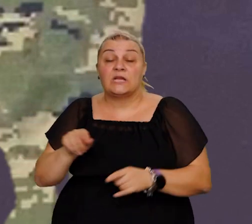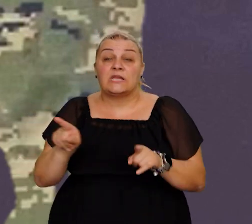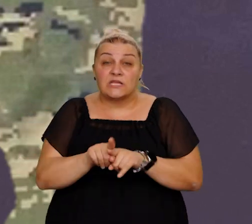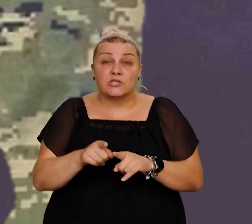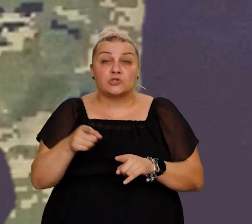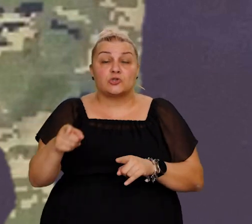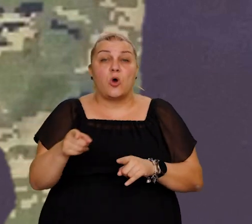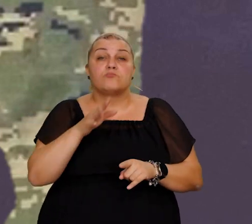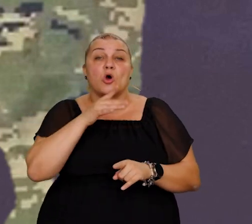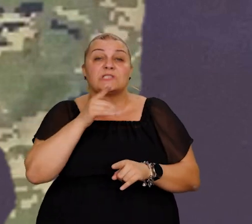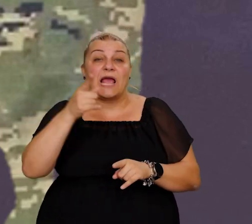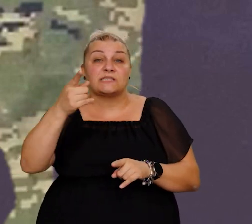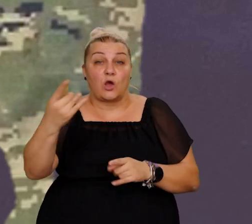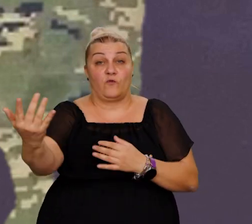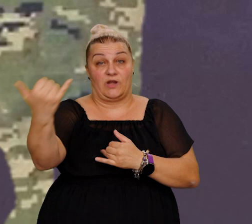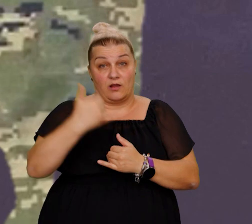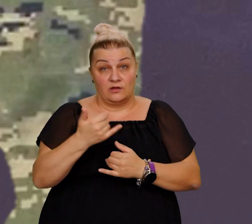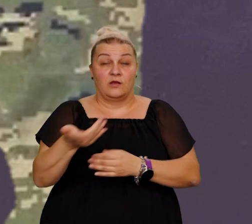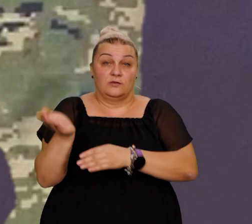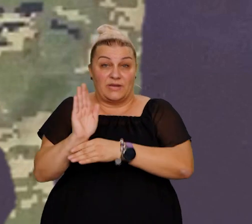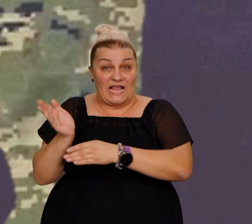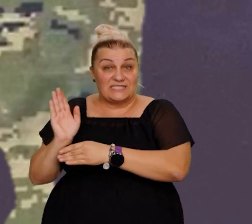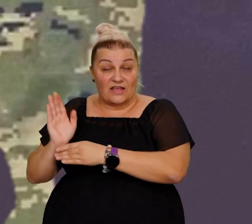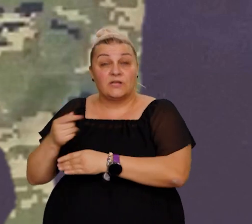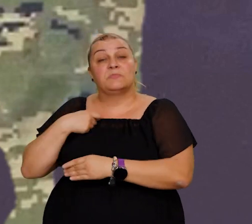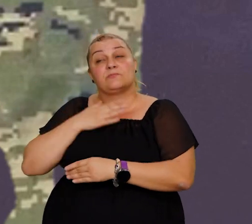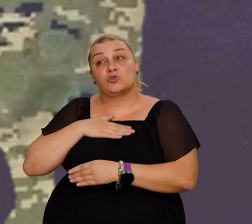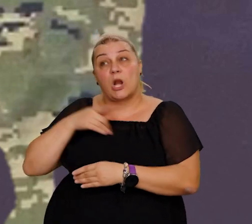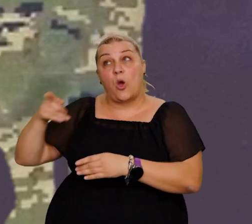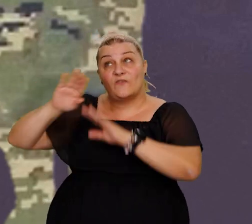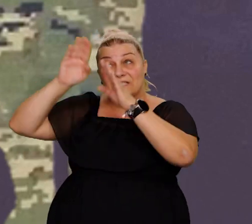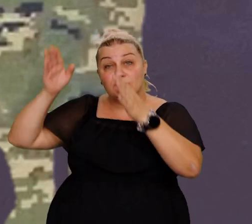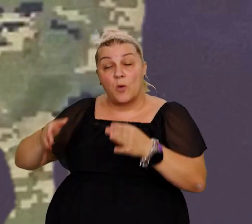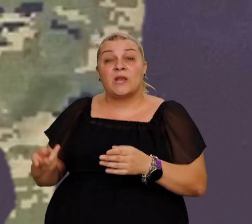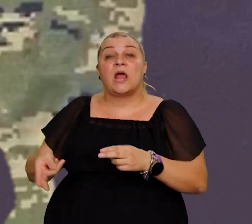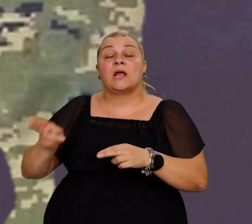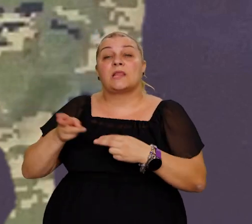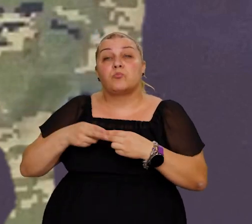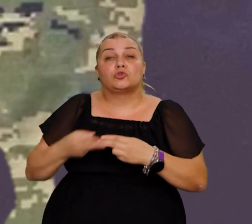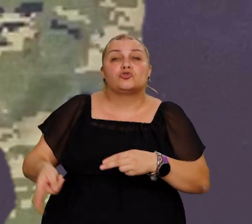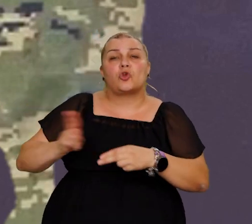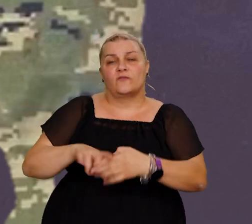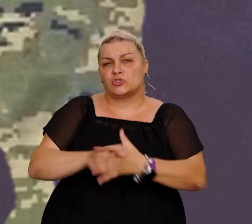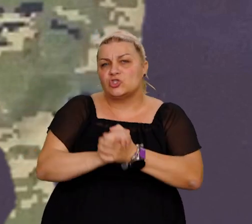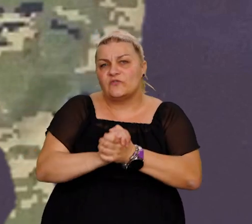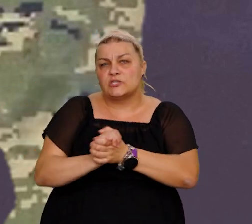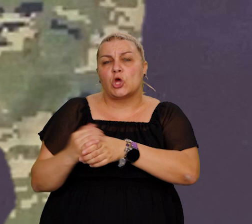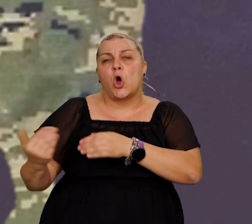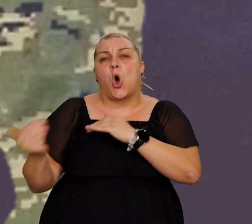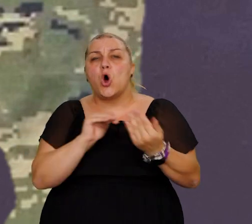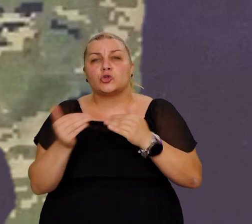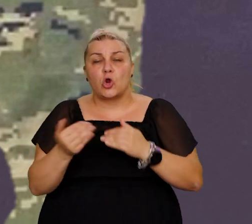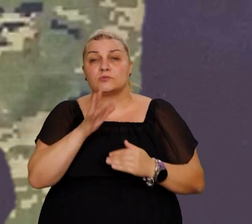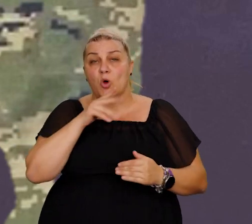isto tako i institucija Bosne i Hercegovine. Željeli smo kroz taj spomenik faktički da uspostavimo što čvršći odnos, odnosno neku poveznicu